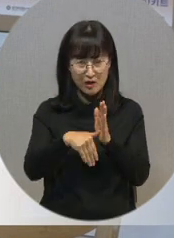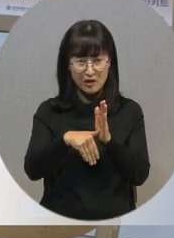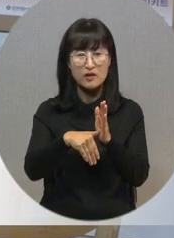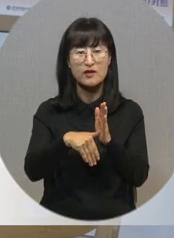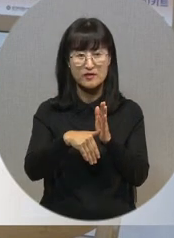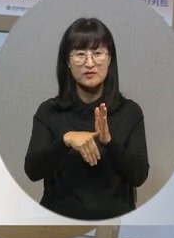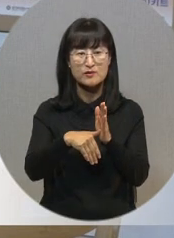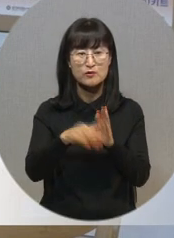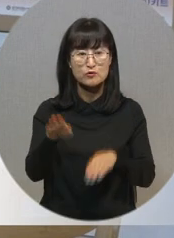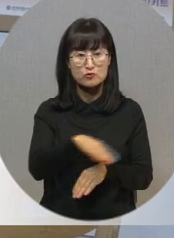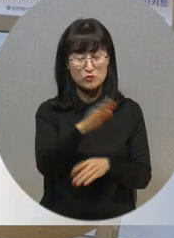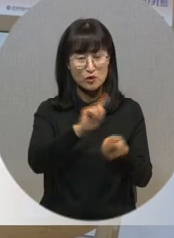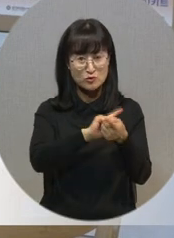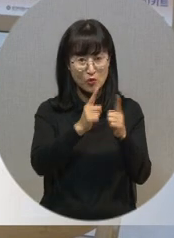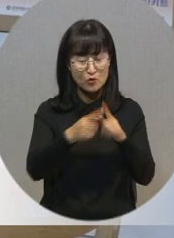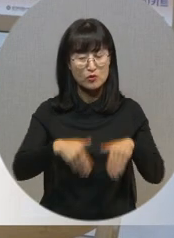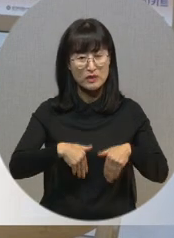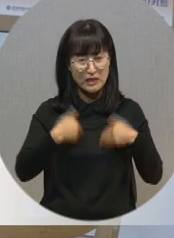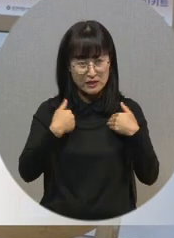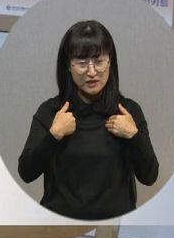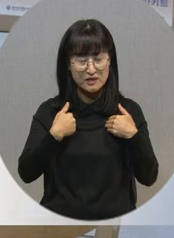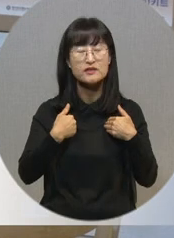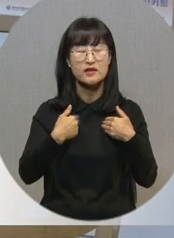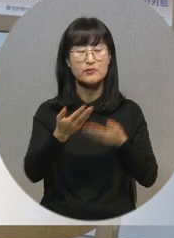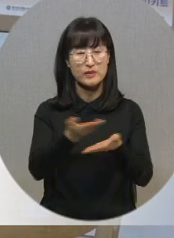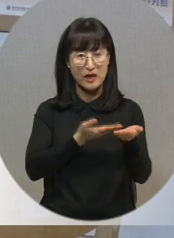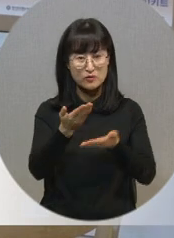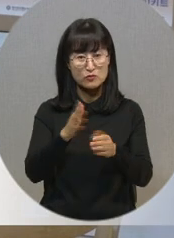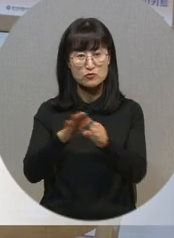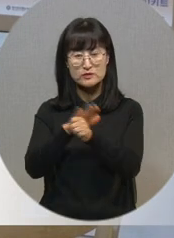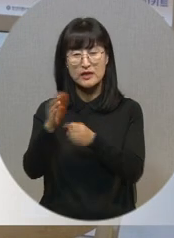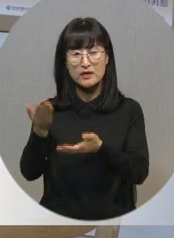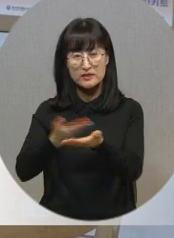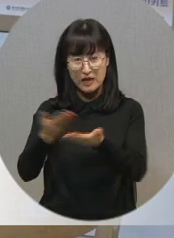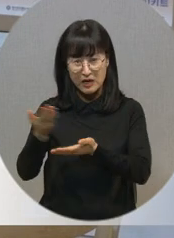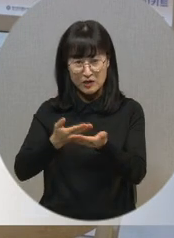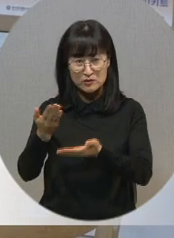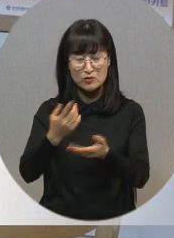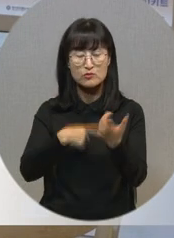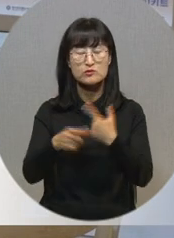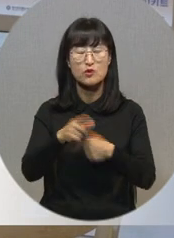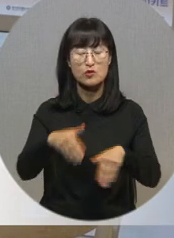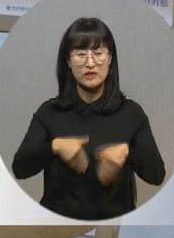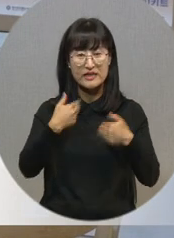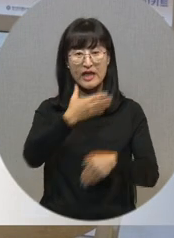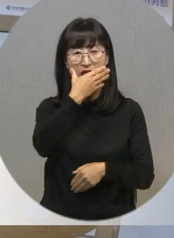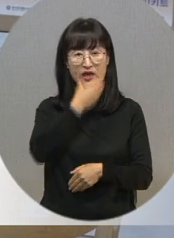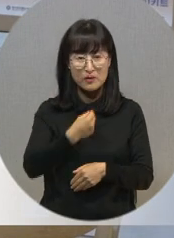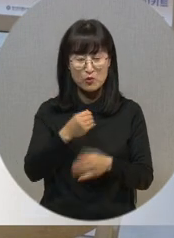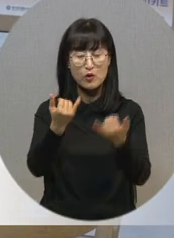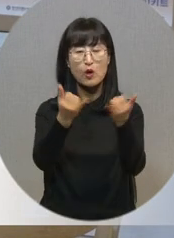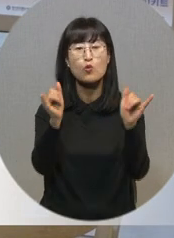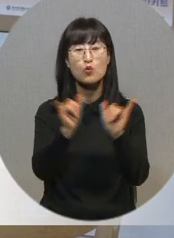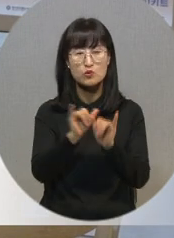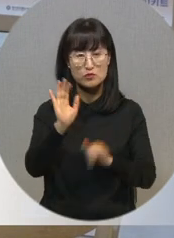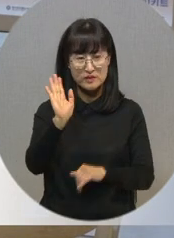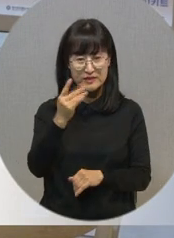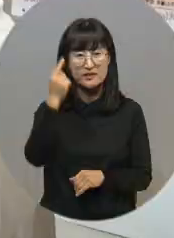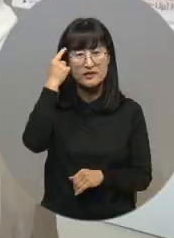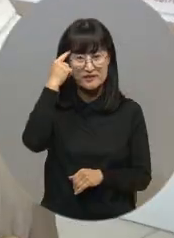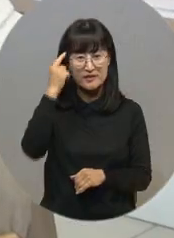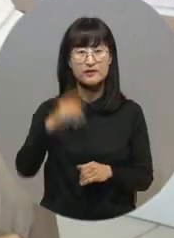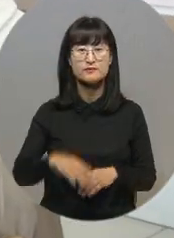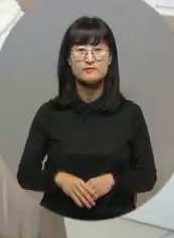때일수록 우리가 서로 따뜻한 온기를 나누고 사랑을 나눈다면 보다 따뜻하고 행복한 공동체가 되지 않을까